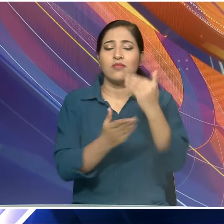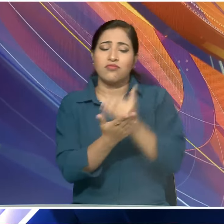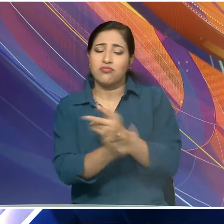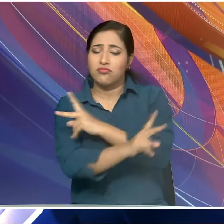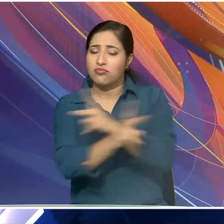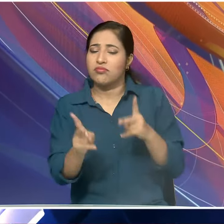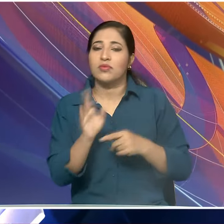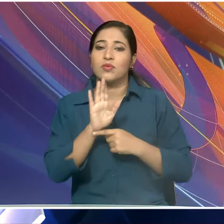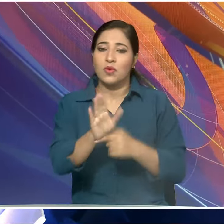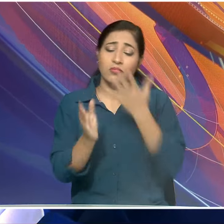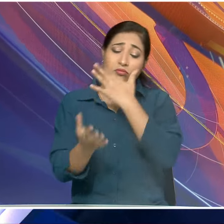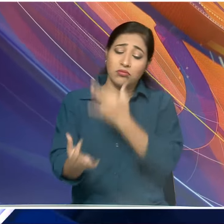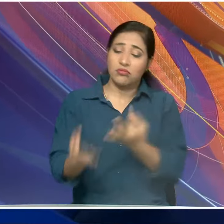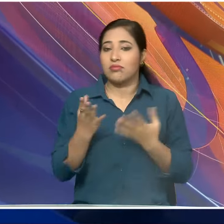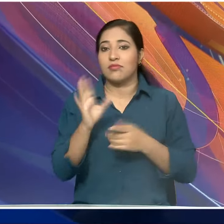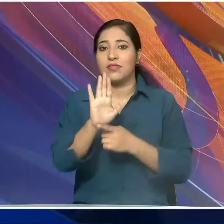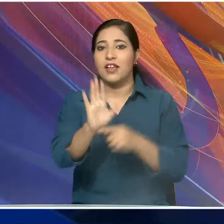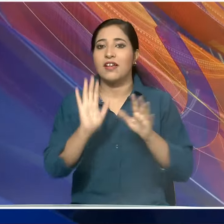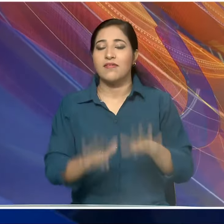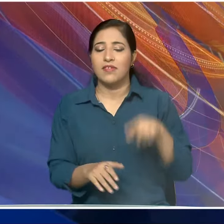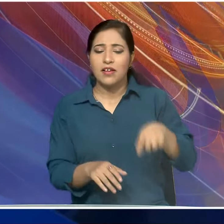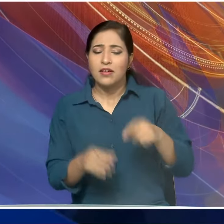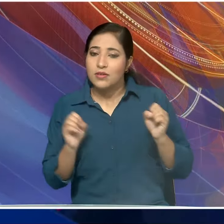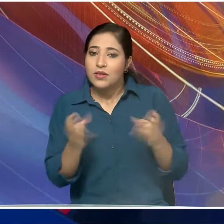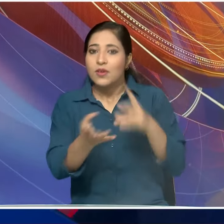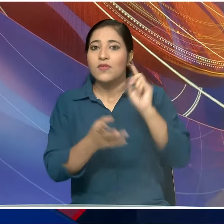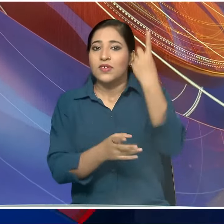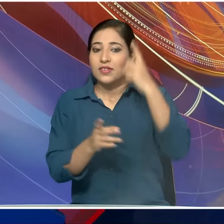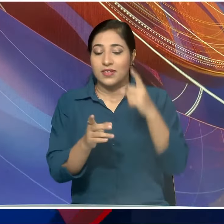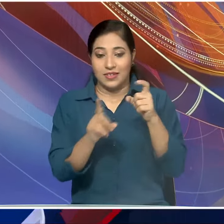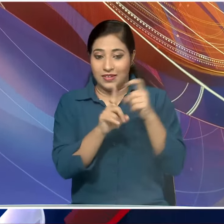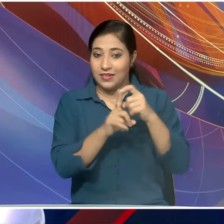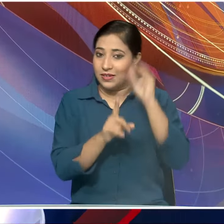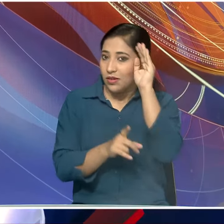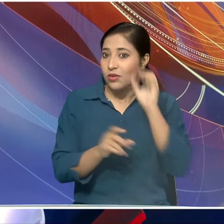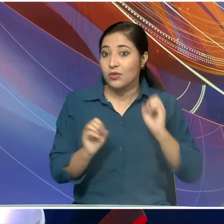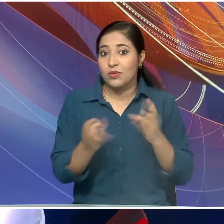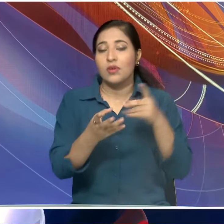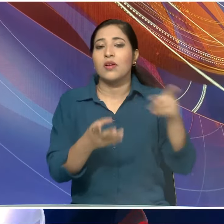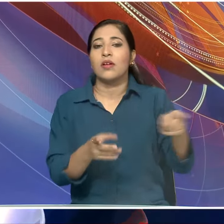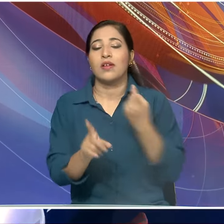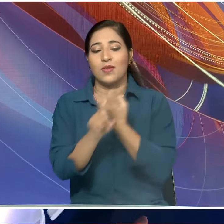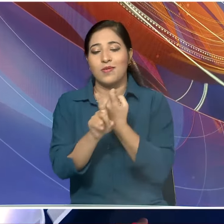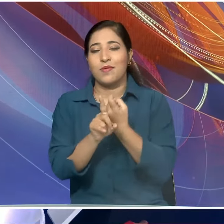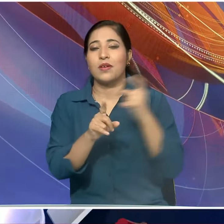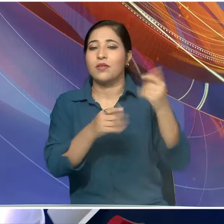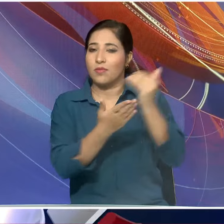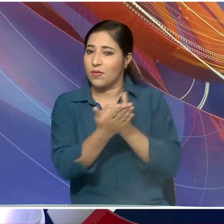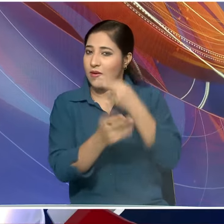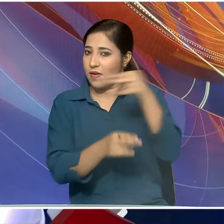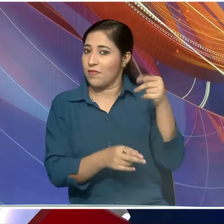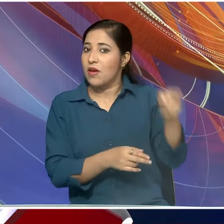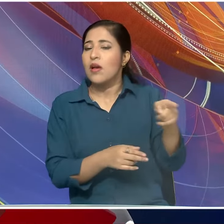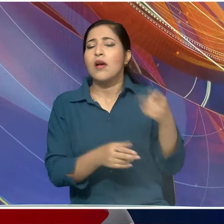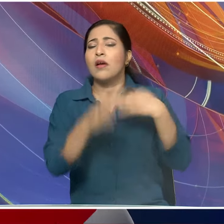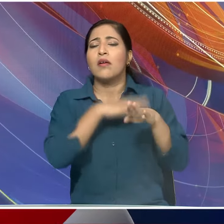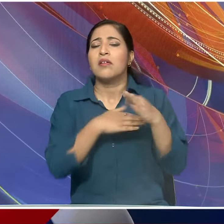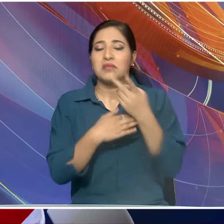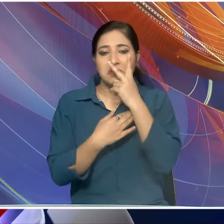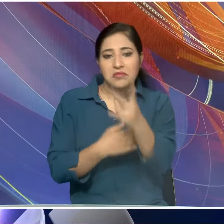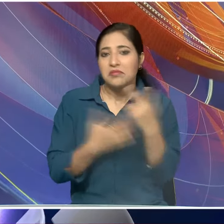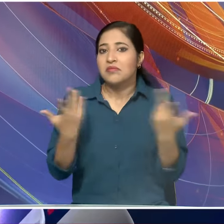वाले शानदार धारावाहिकों की। तो शुरुआत करेंगे दूरदर्शन की खास प्रस्तुति धारावाहिक कॉरपोरेट सरपंच के साथ। इस धारावाहिक में आज